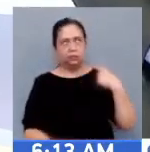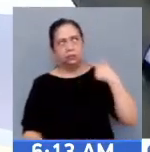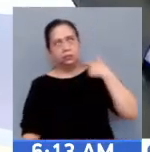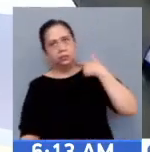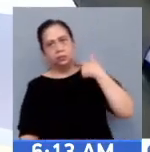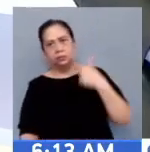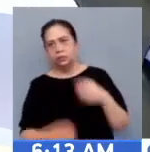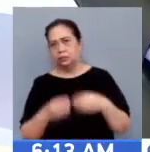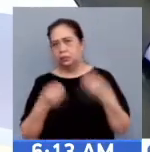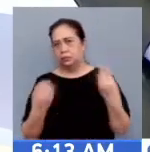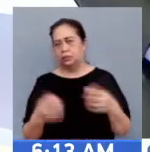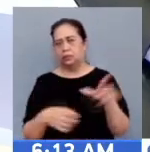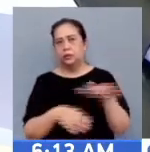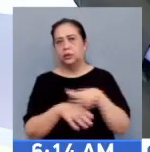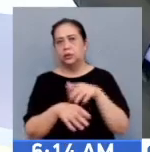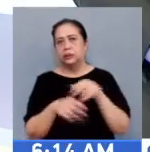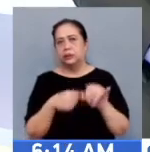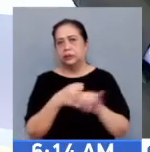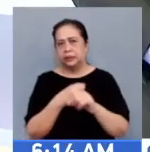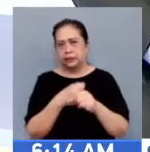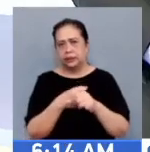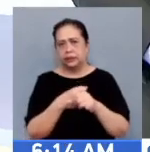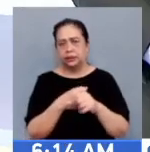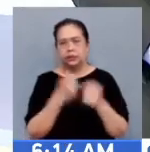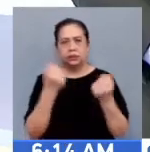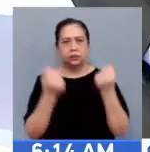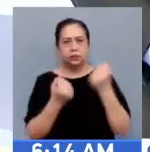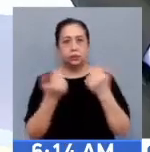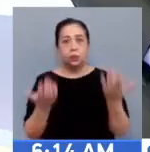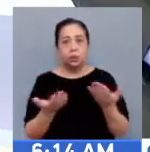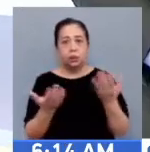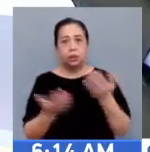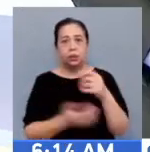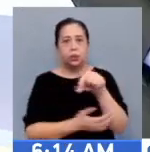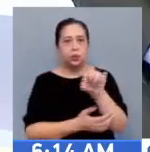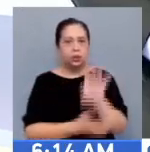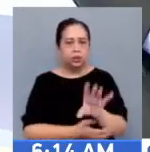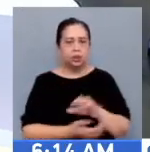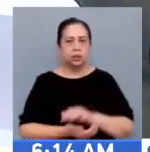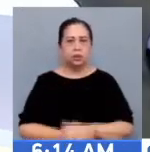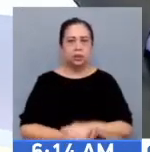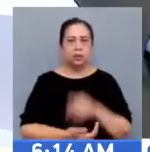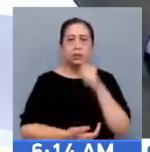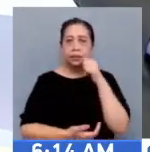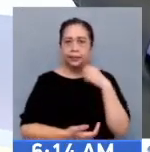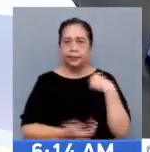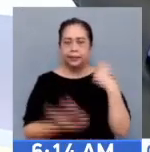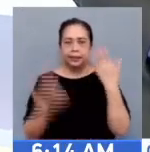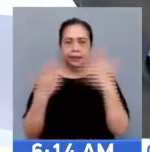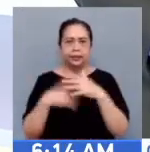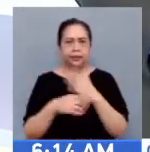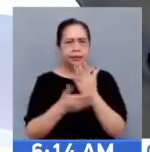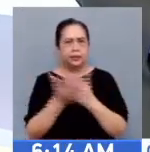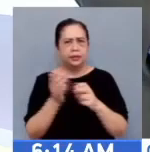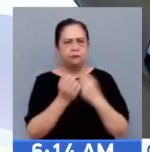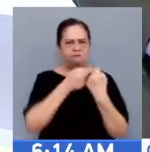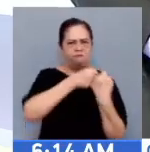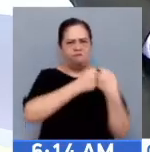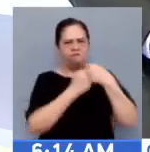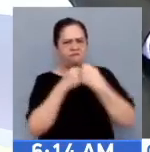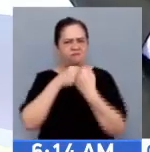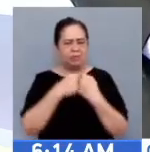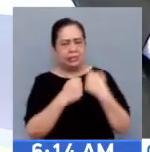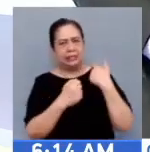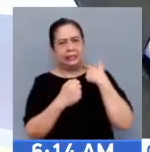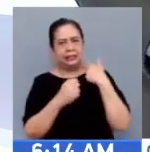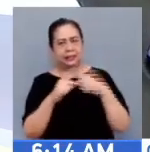isang jeepney driver sa Quezon City kagabi. Ang ilang pasayero nakipambunong sa hold-upper at may unang